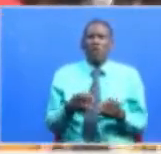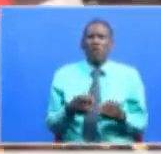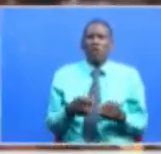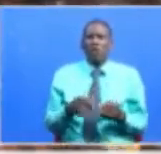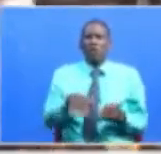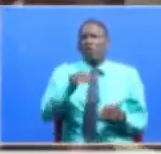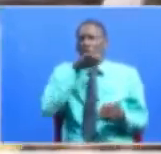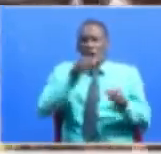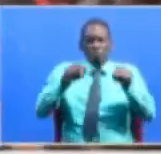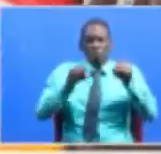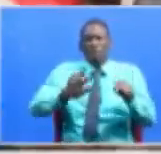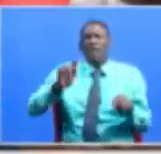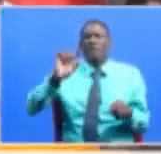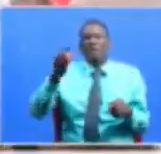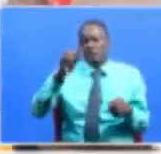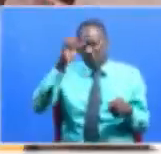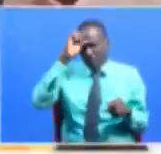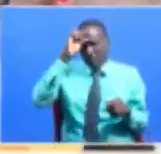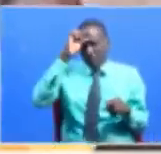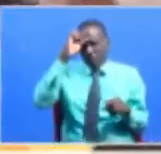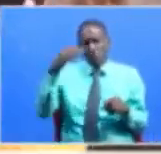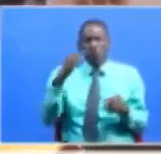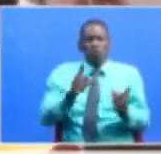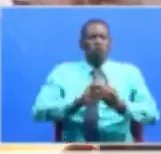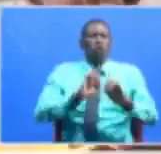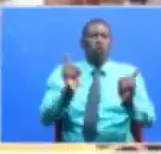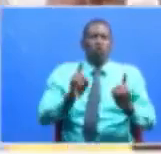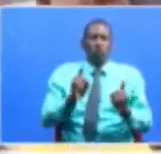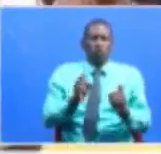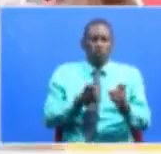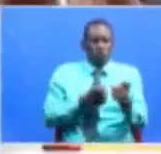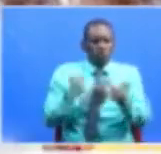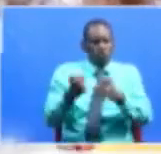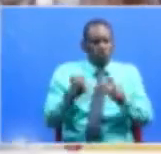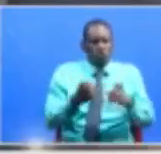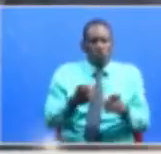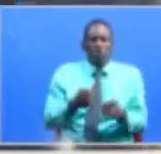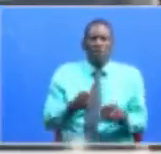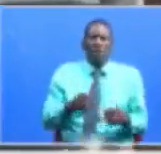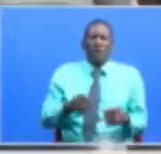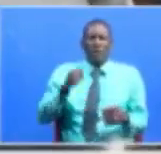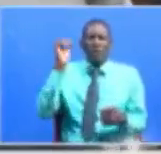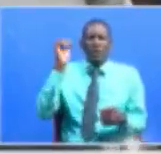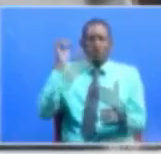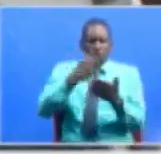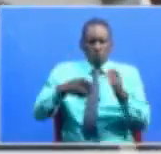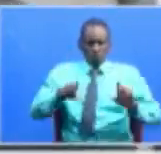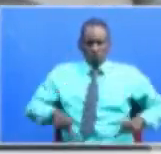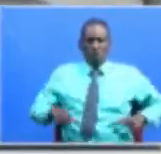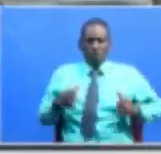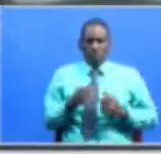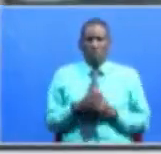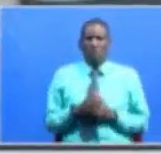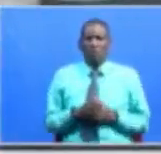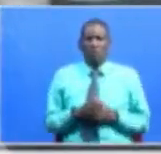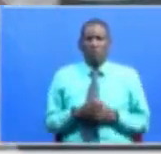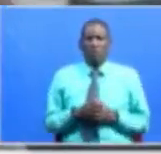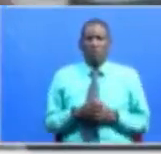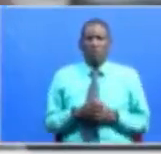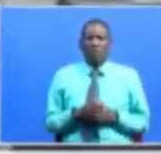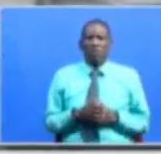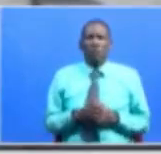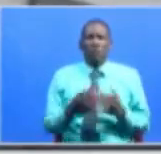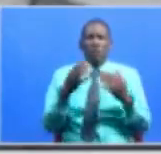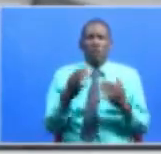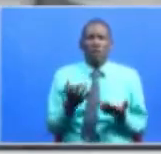Raila accused the Kenya Kwanza government of failing to tame the runaway cost of living. Atafute baba